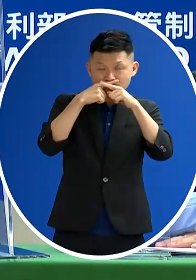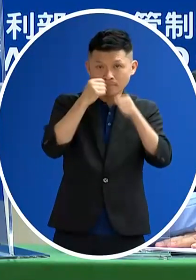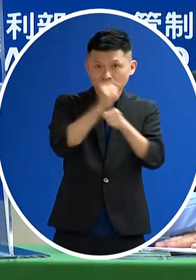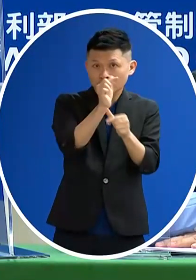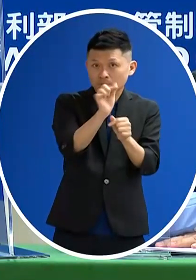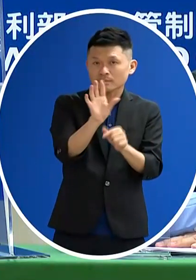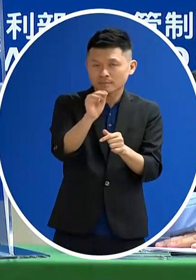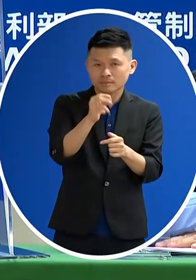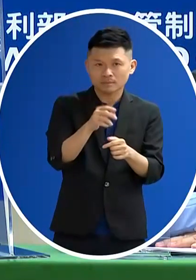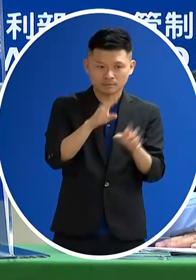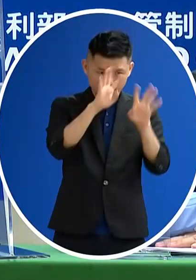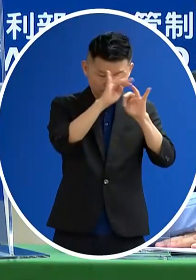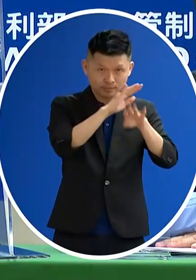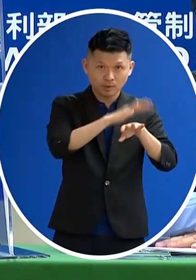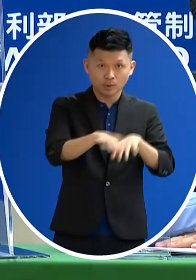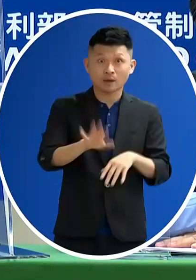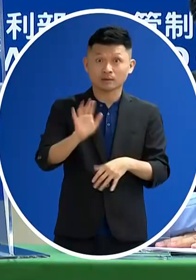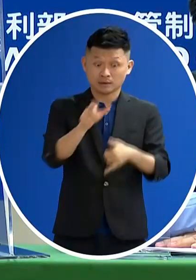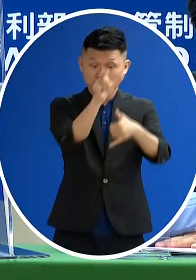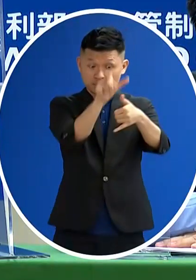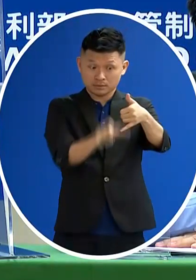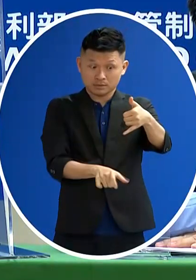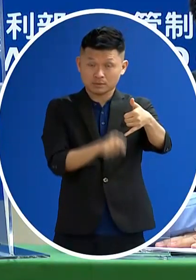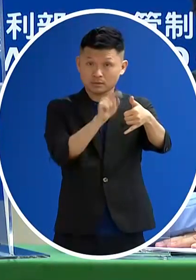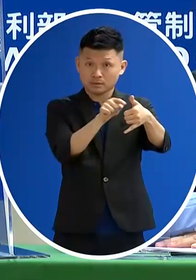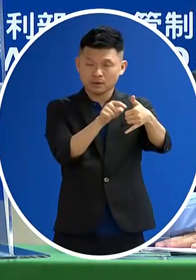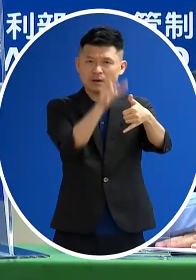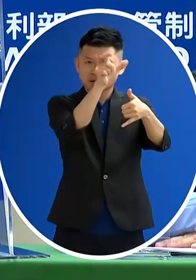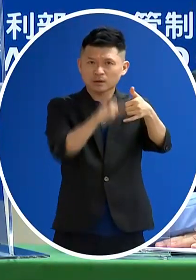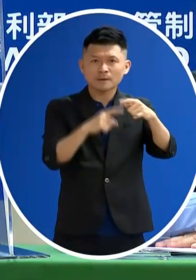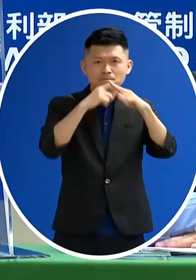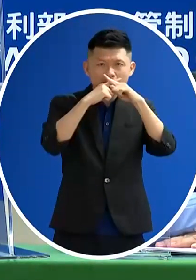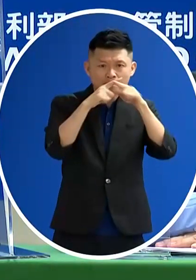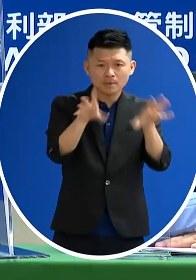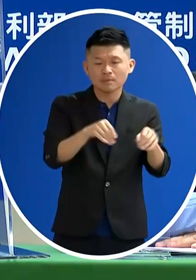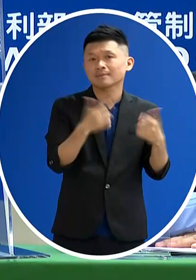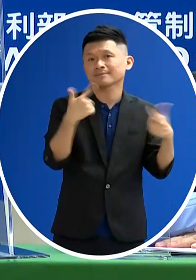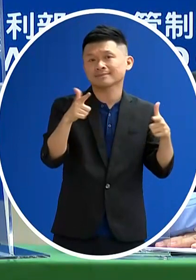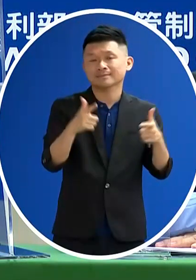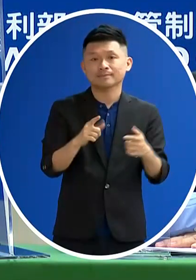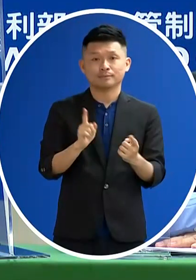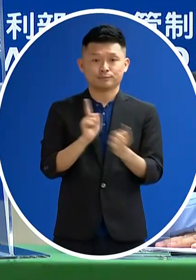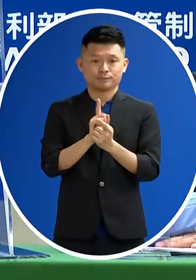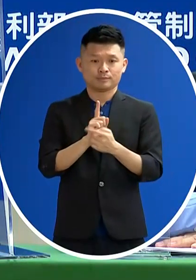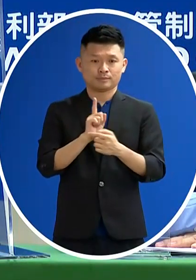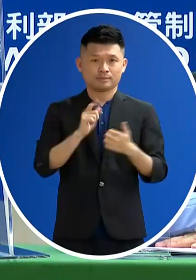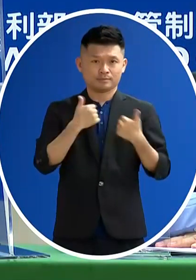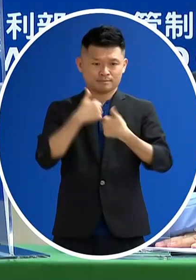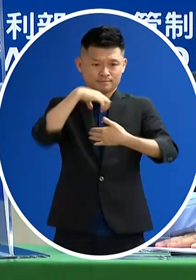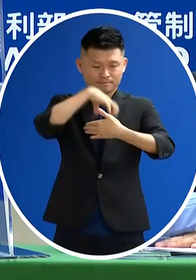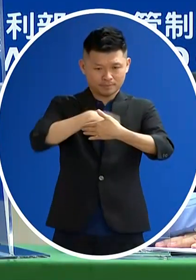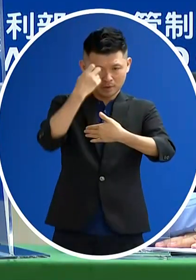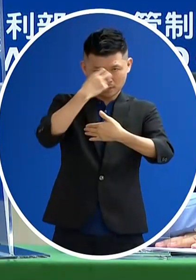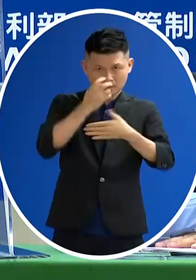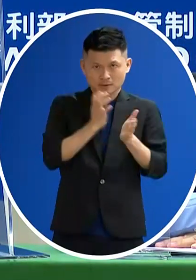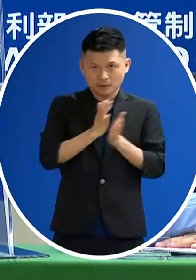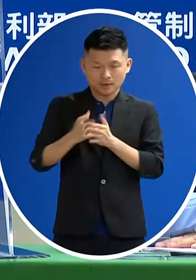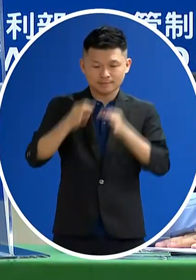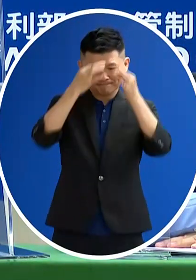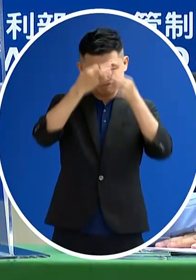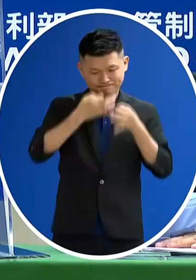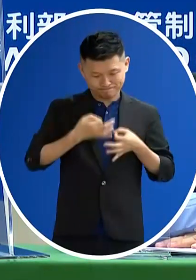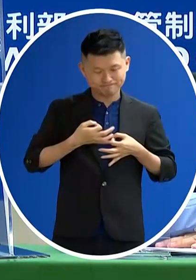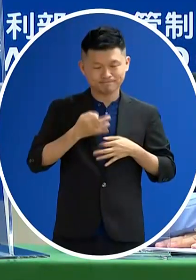这大会查。那对个案这东西，我们大概它不算是个案嘛哈，但是对我们自己的内部的管理，完了我们要检